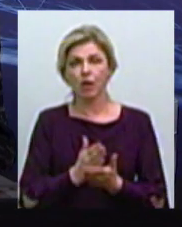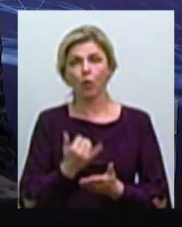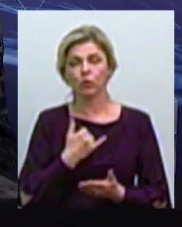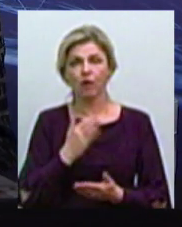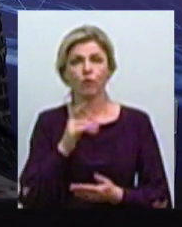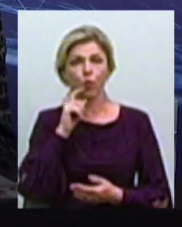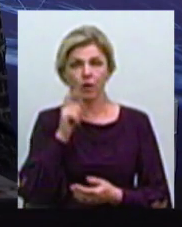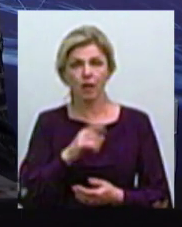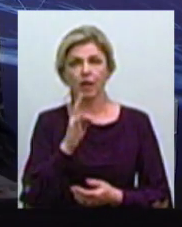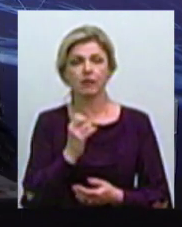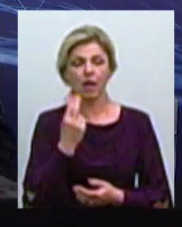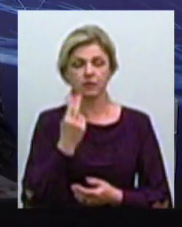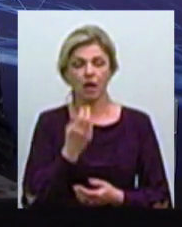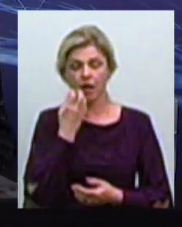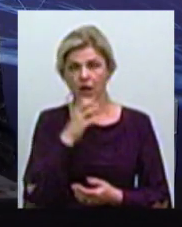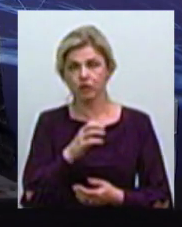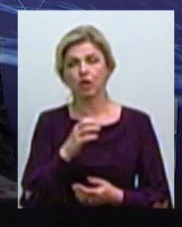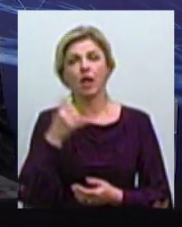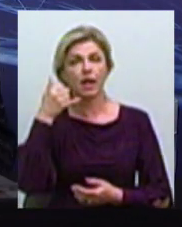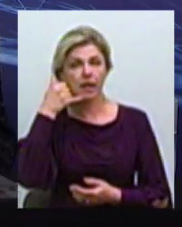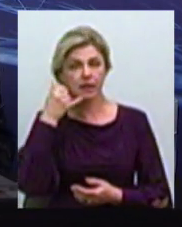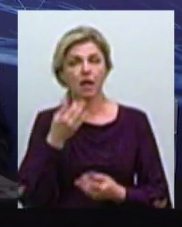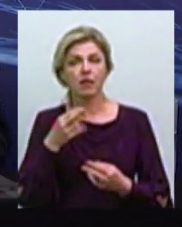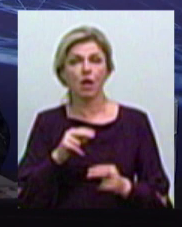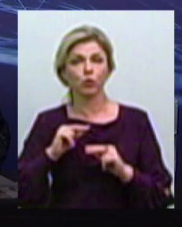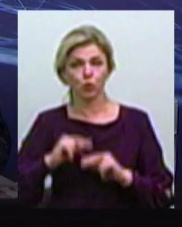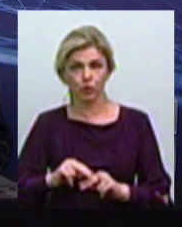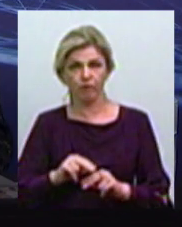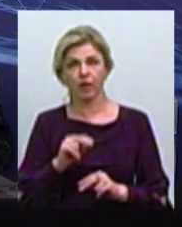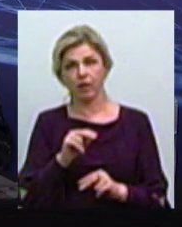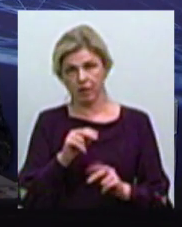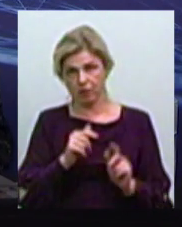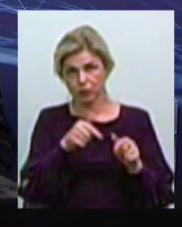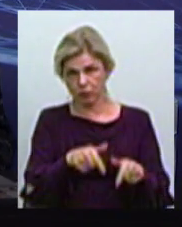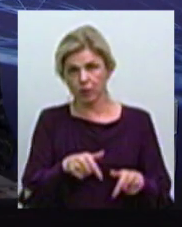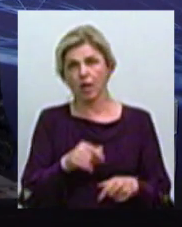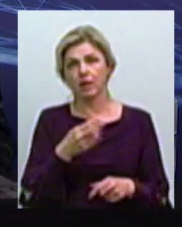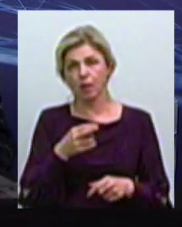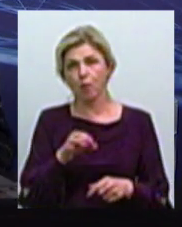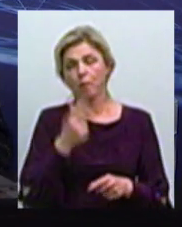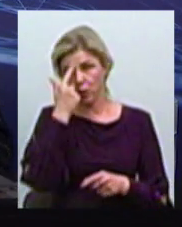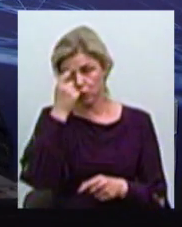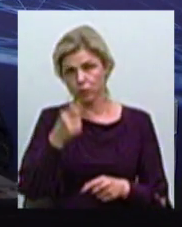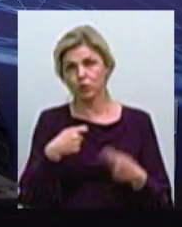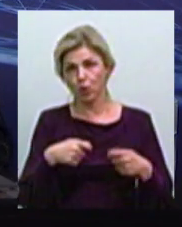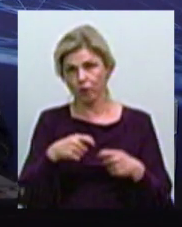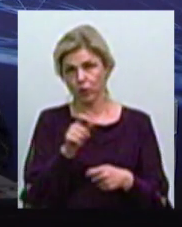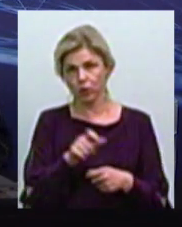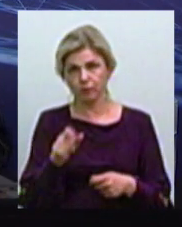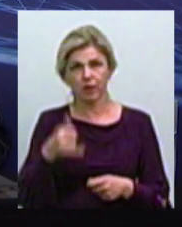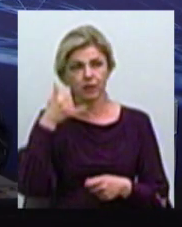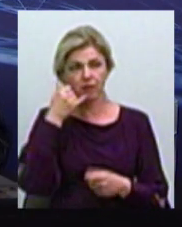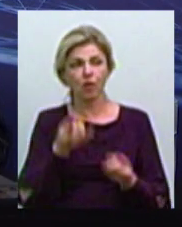национальная горячая линия для трудовых мигрантов по предупреждению торговли людьми. Телефон очень простой.